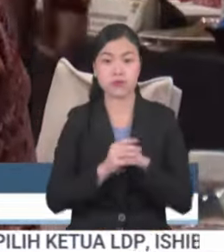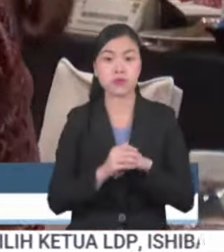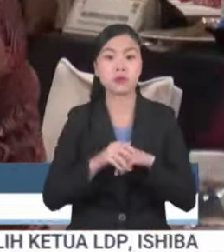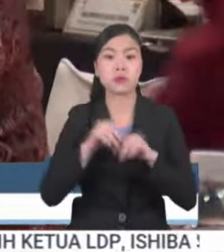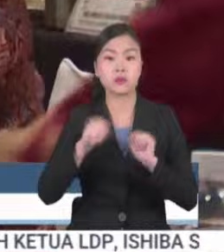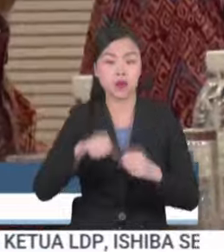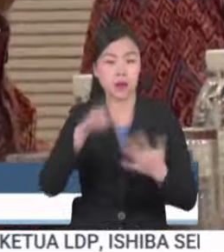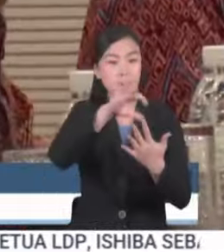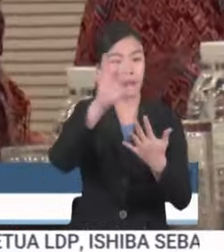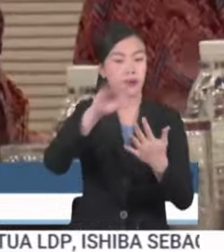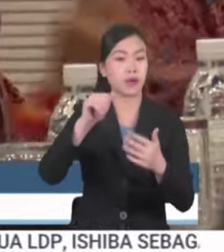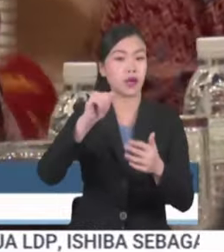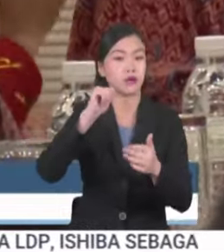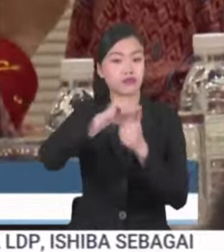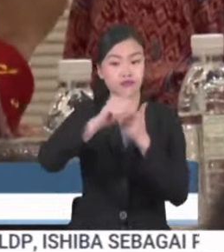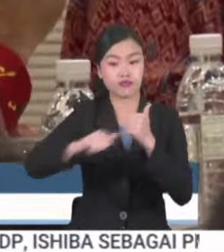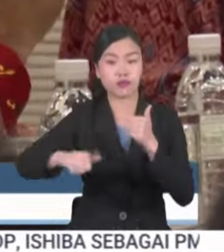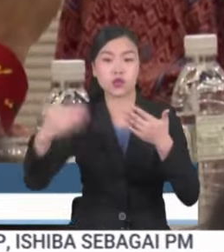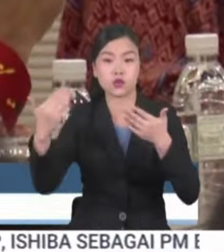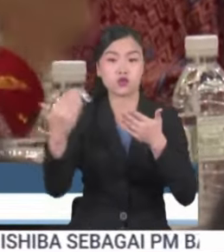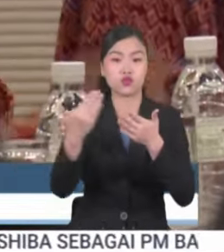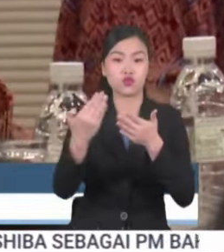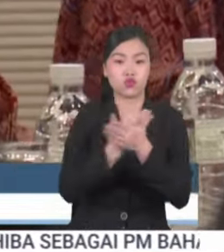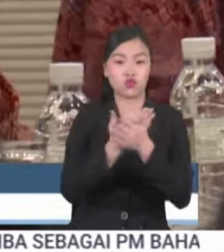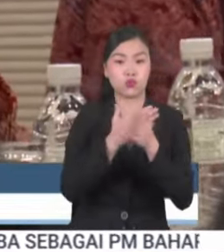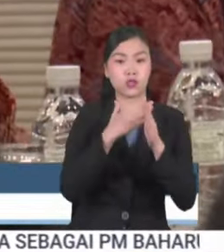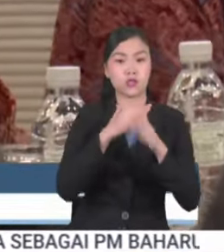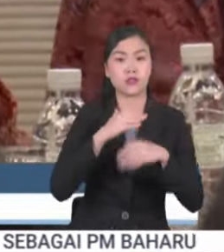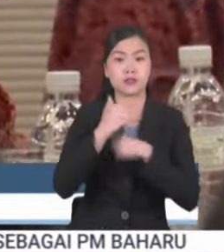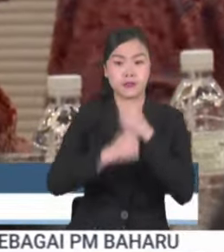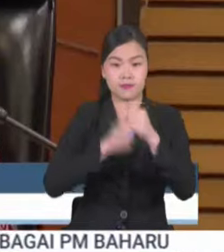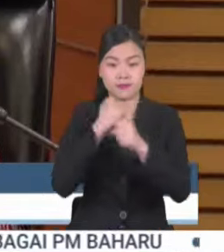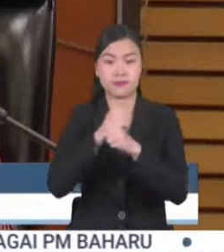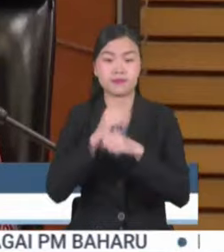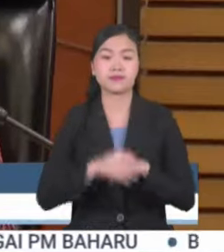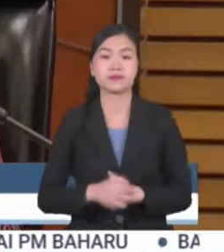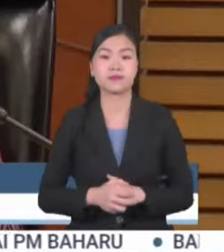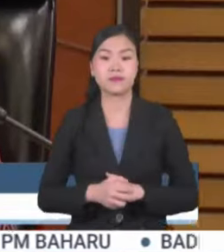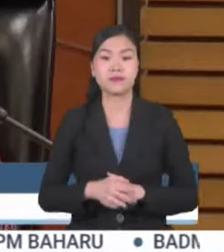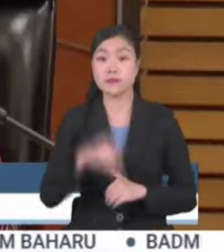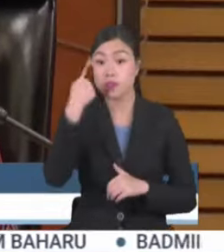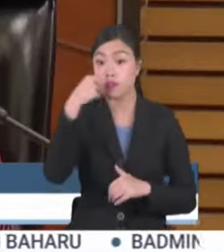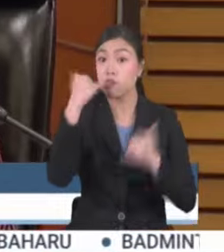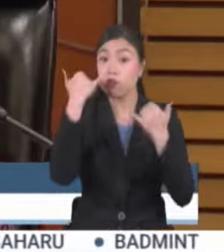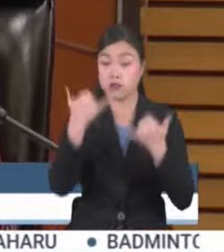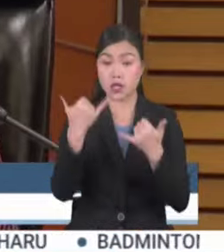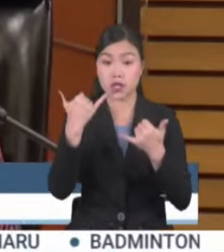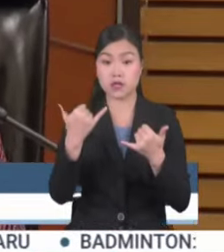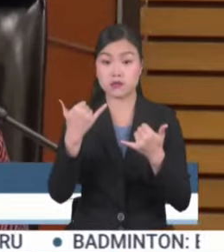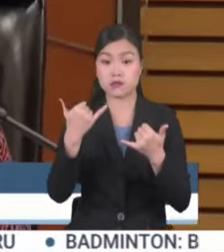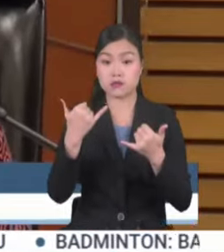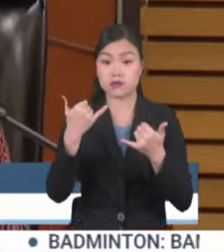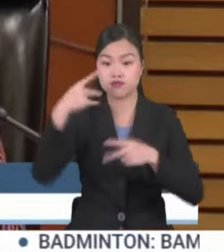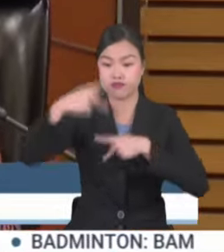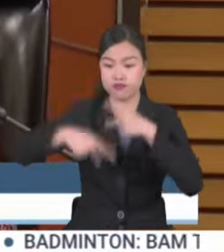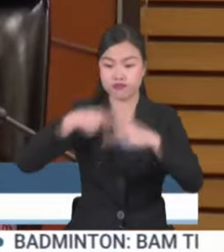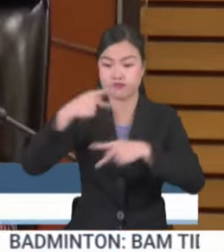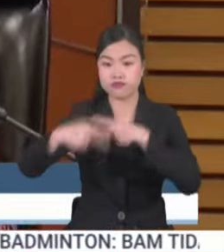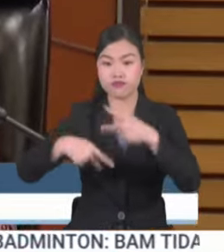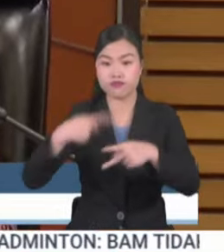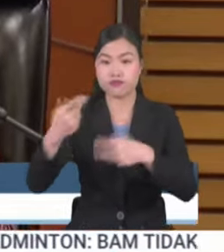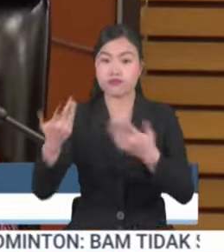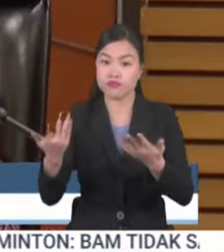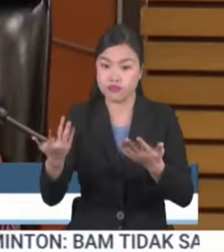menyaksikan pemilihan jawatankuasa bagi penggal baru. Jadi buat masa sekarang dalam pelaksanaan ataupun perjalanan